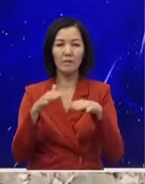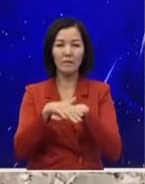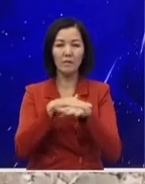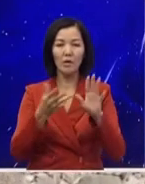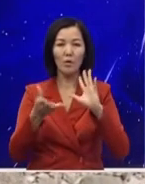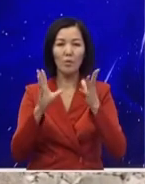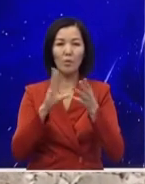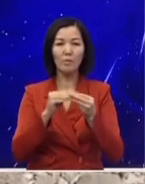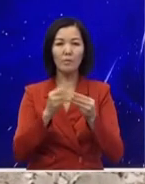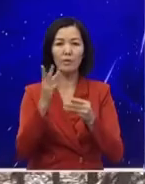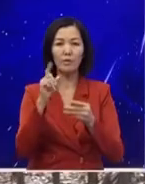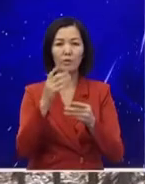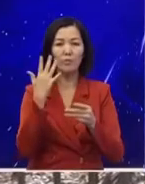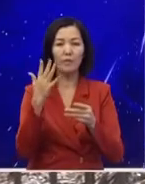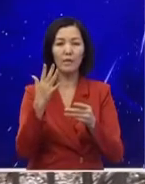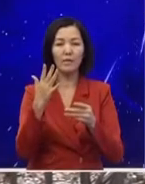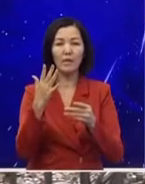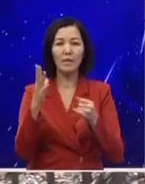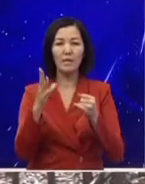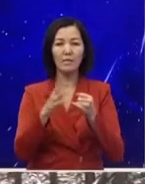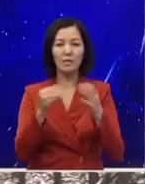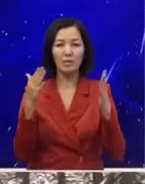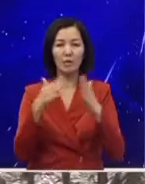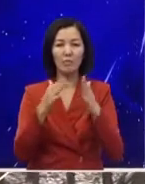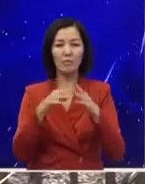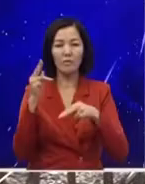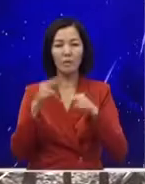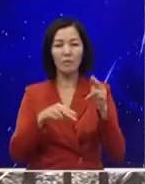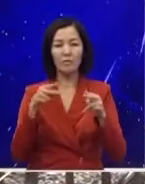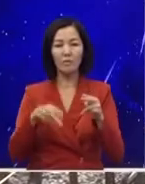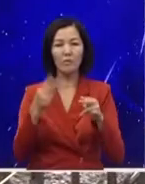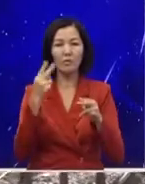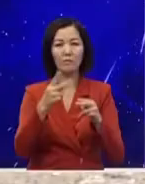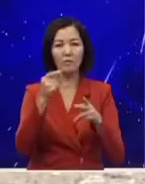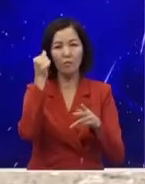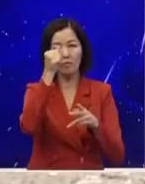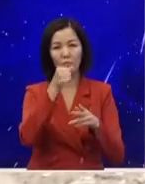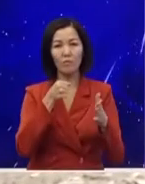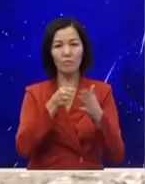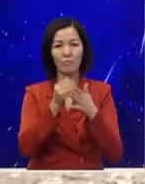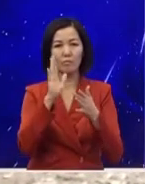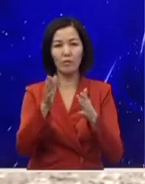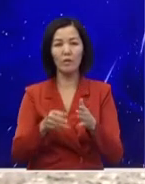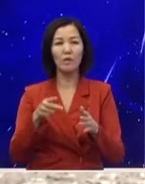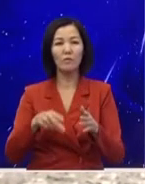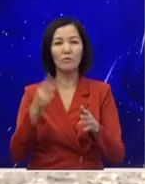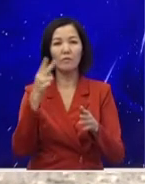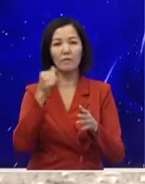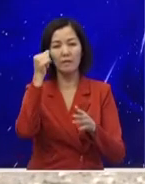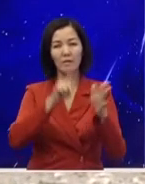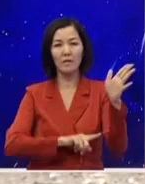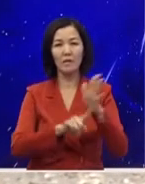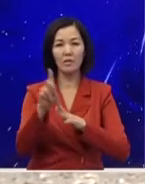общей численностью 105 тысяч абонентов. Строительство продлится до 2022 года. В мае 2020 года было